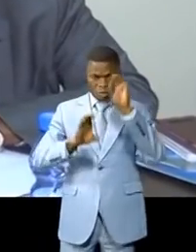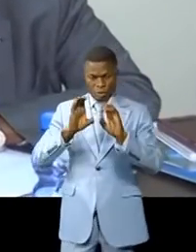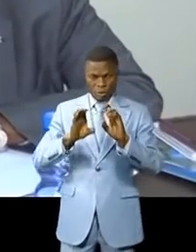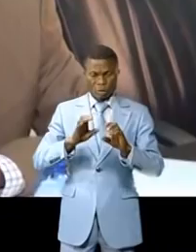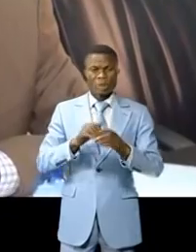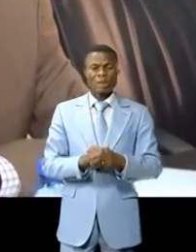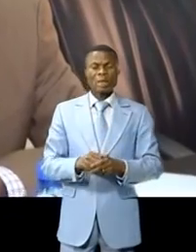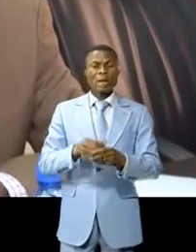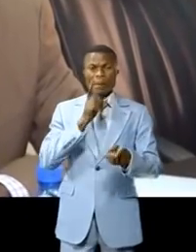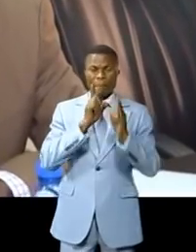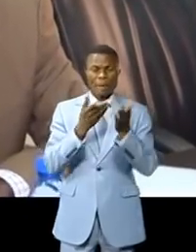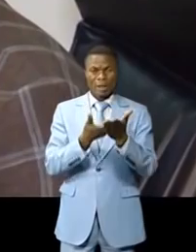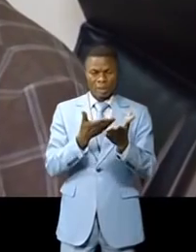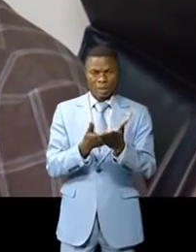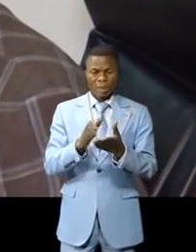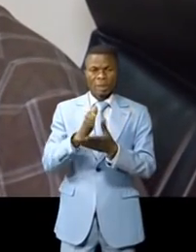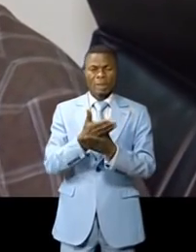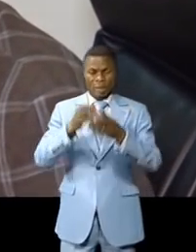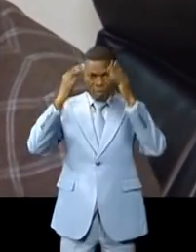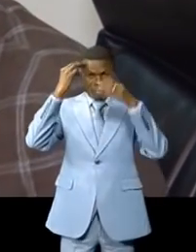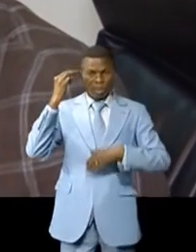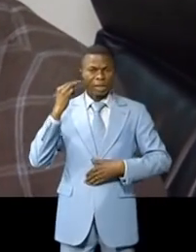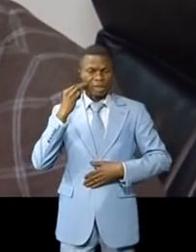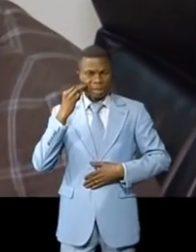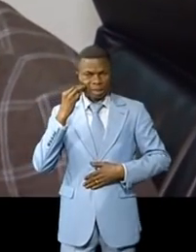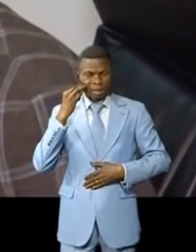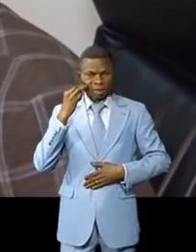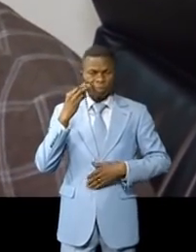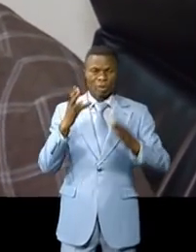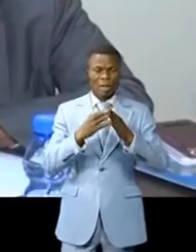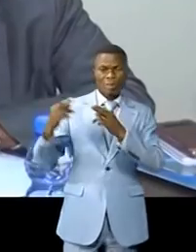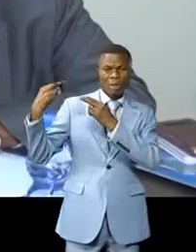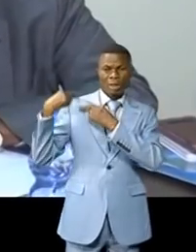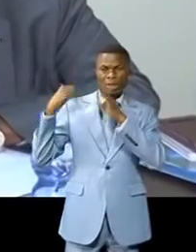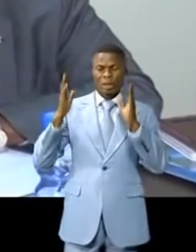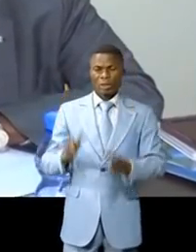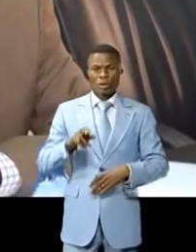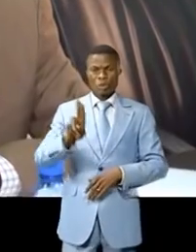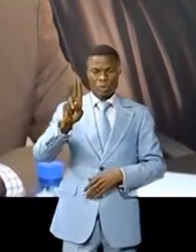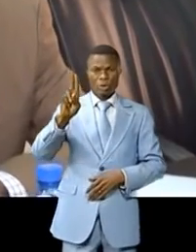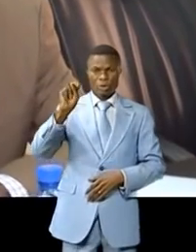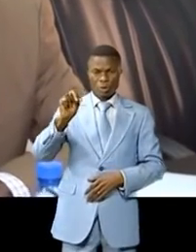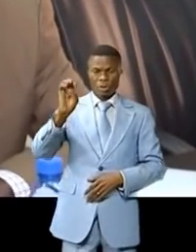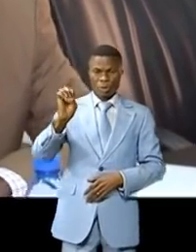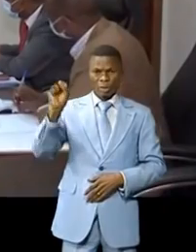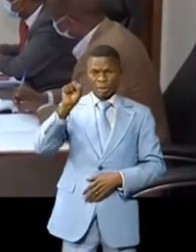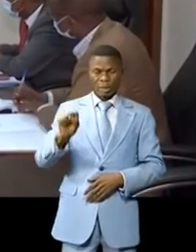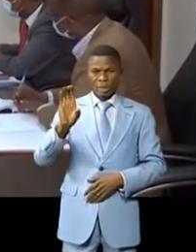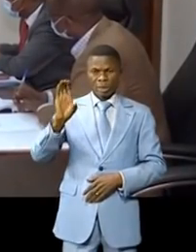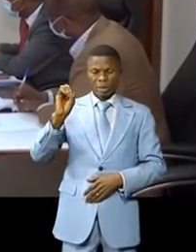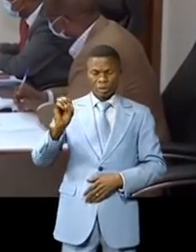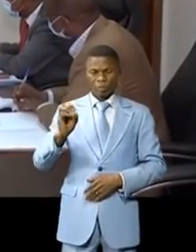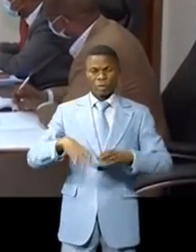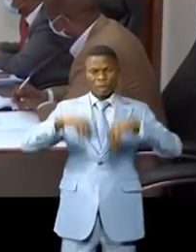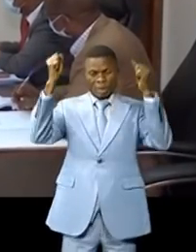l'UNESCO était au centre des échanges entre le ministre José Mpanda et le responsable de l'UNESCO. La validation de ce document